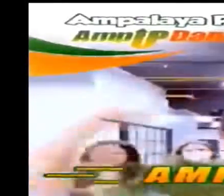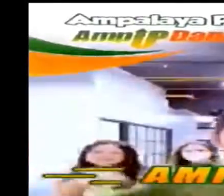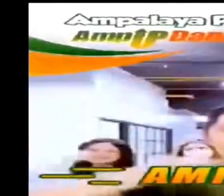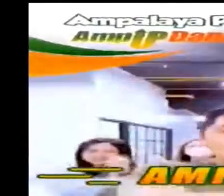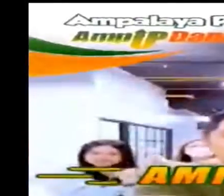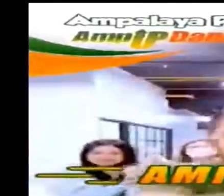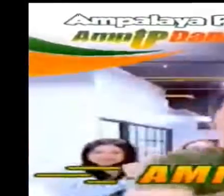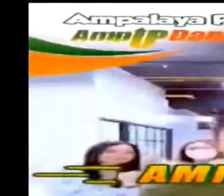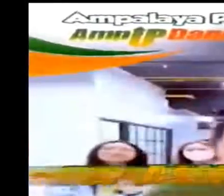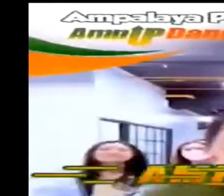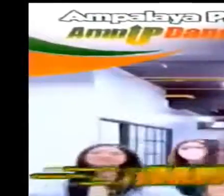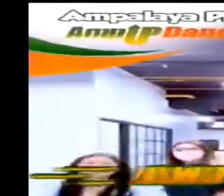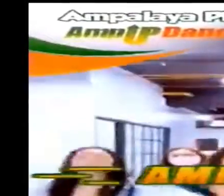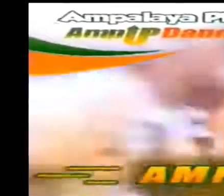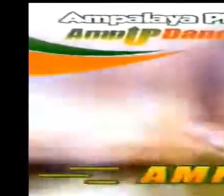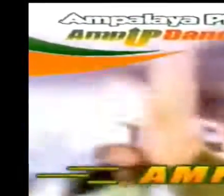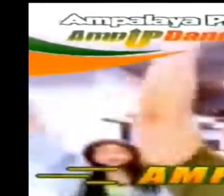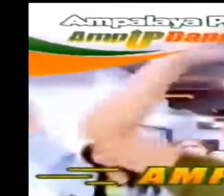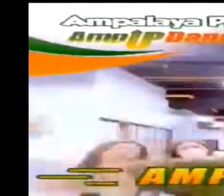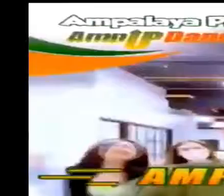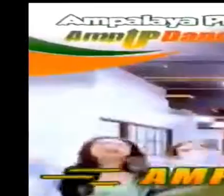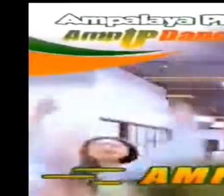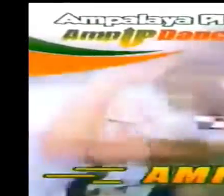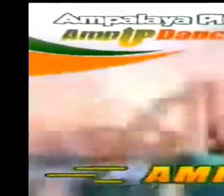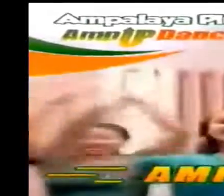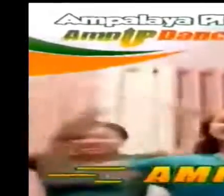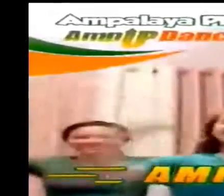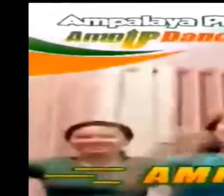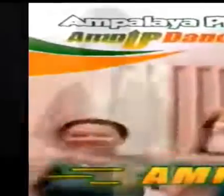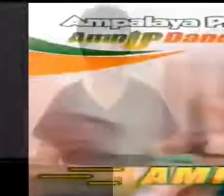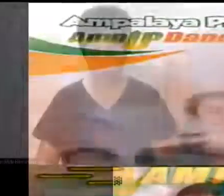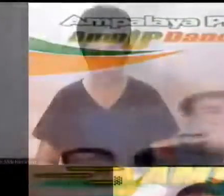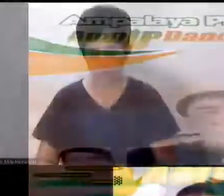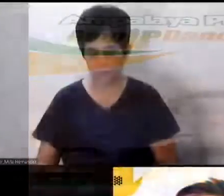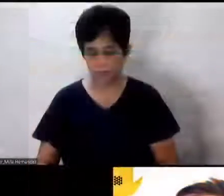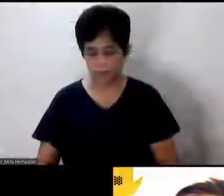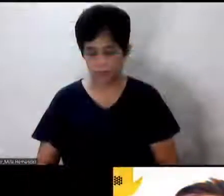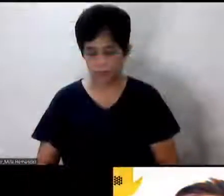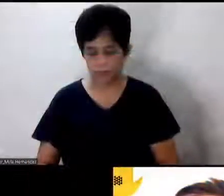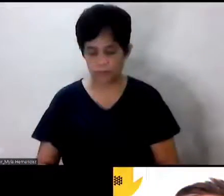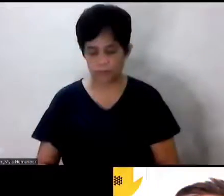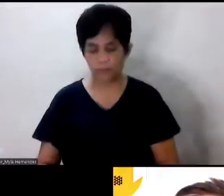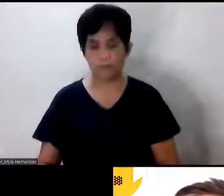ampalayaplas. Mag-amp up, ampalayaplas.